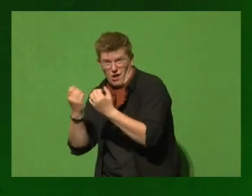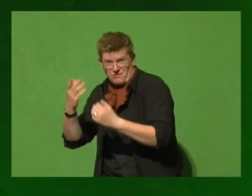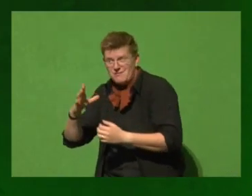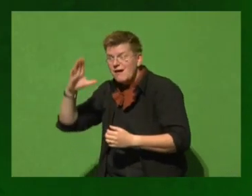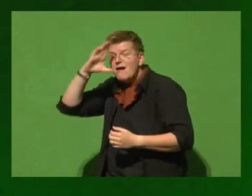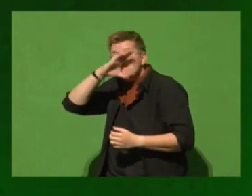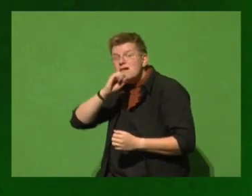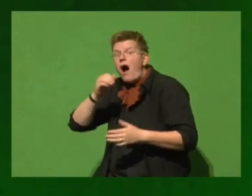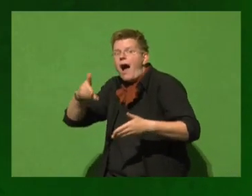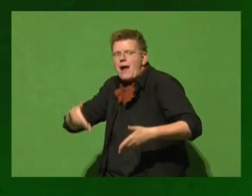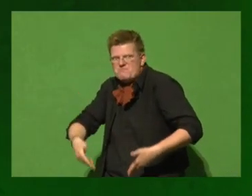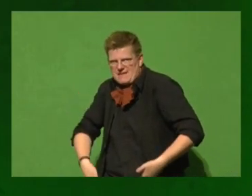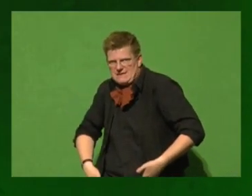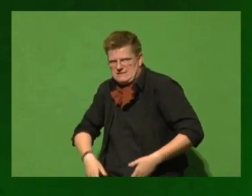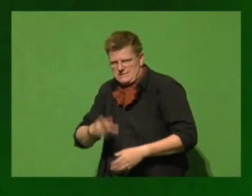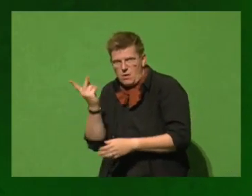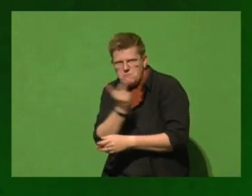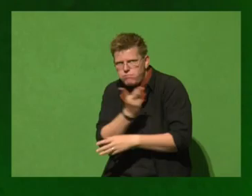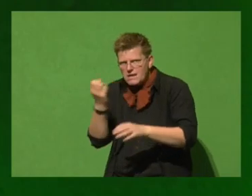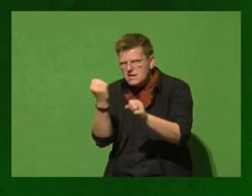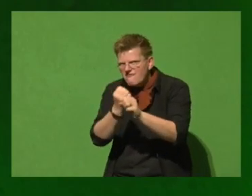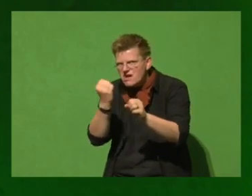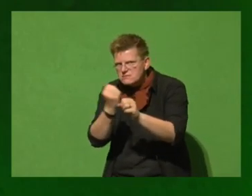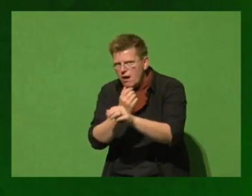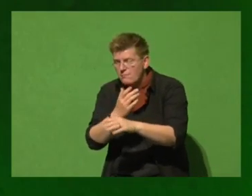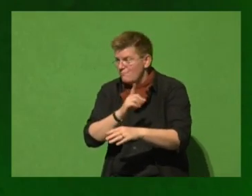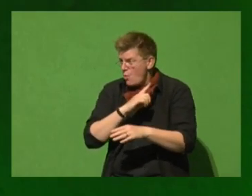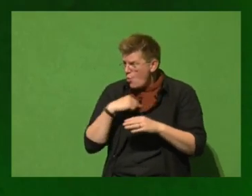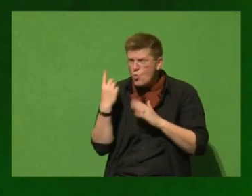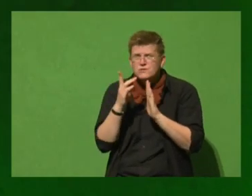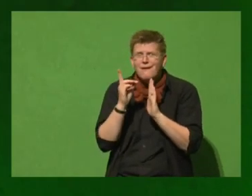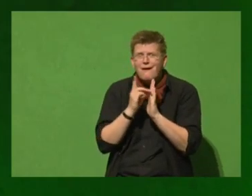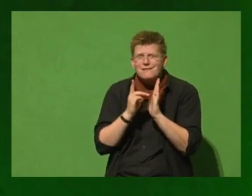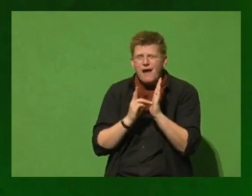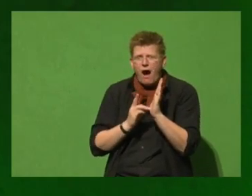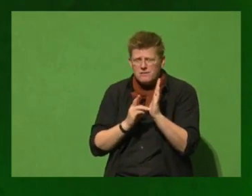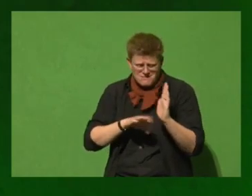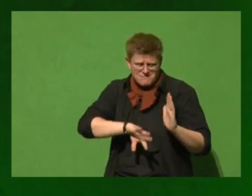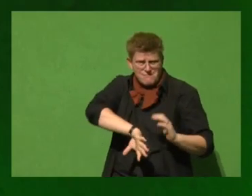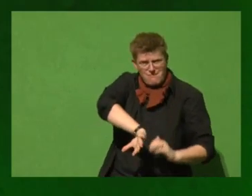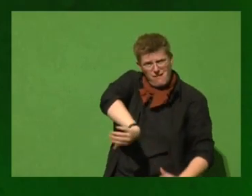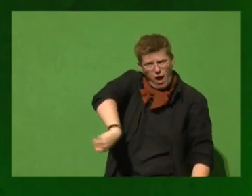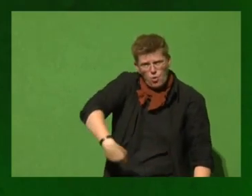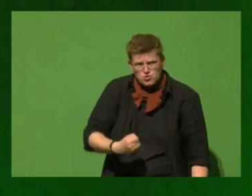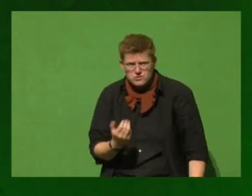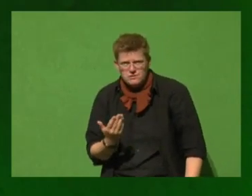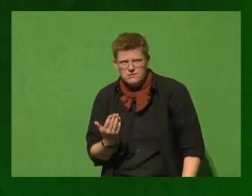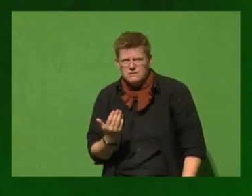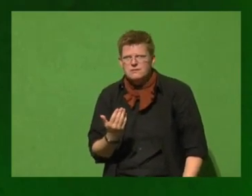Beutezügen nach unseren Daten. Und in diesen 100 Wochen wurde aus